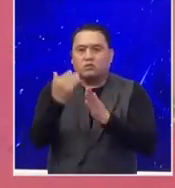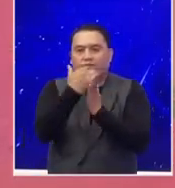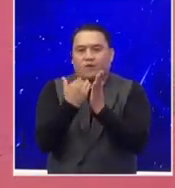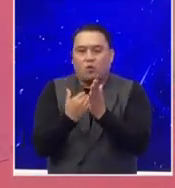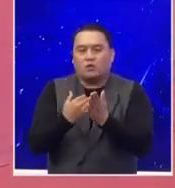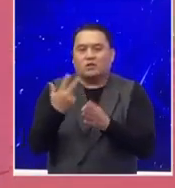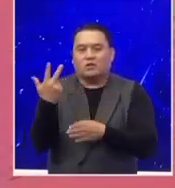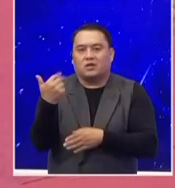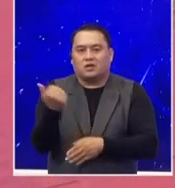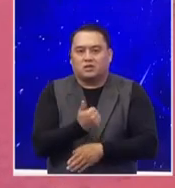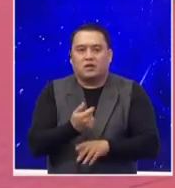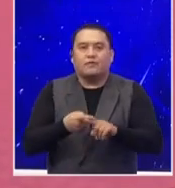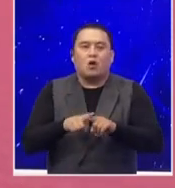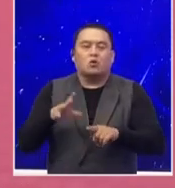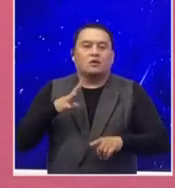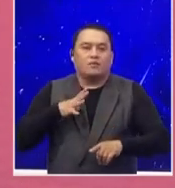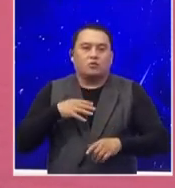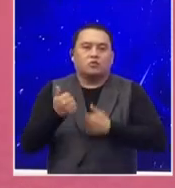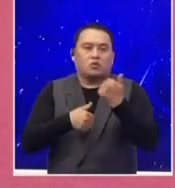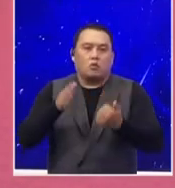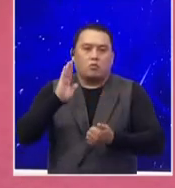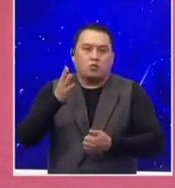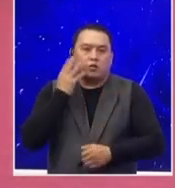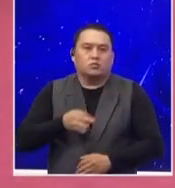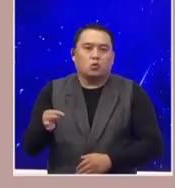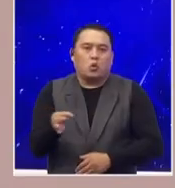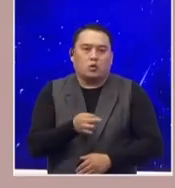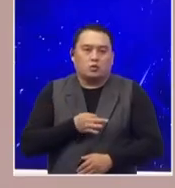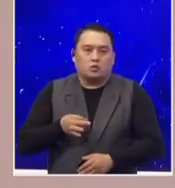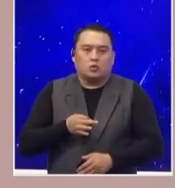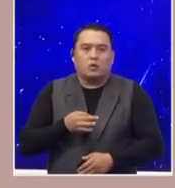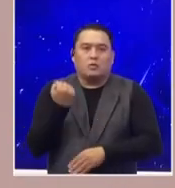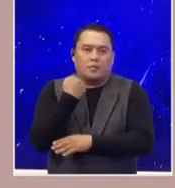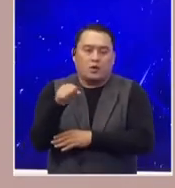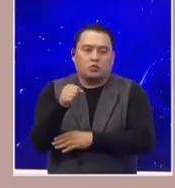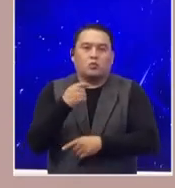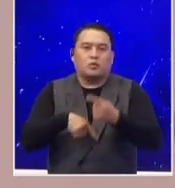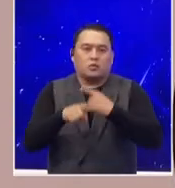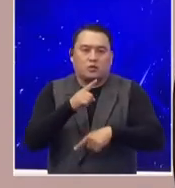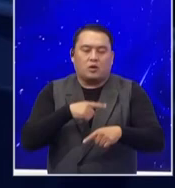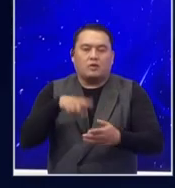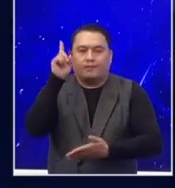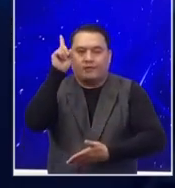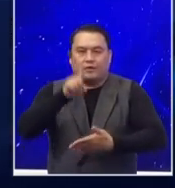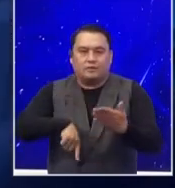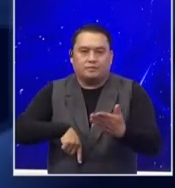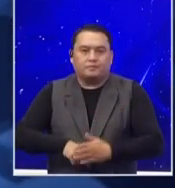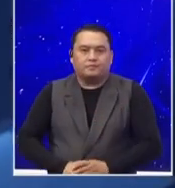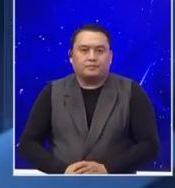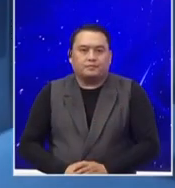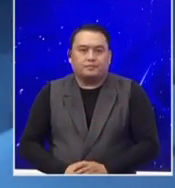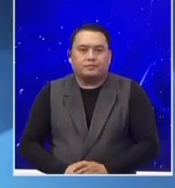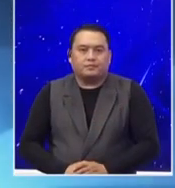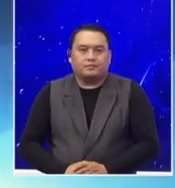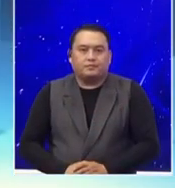графику 3 раза в неделю. Если все же соревнования состоятся, то жетсусские спортсмены домой без призовых мест не вернутся, говорят тренеры. Алексей Цюй, Жаркан